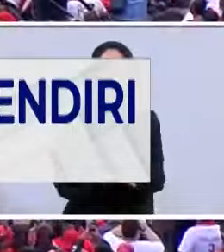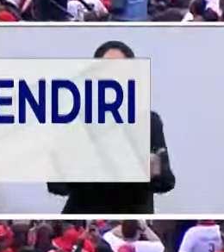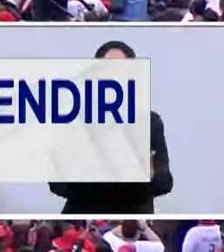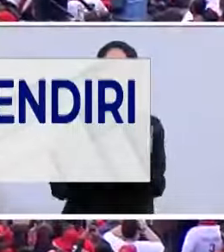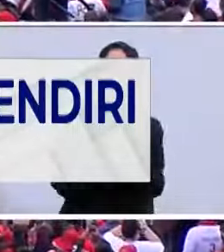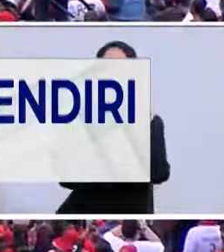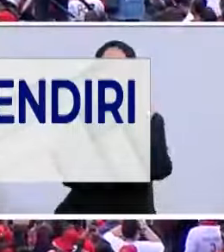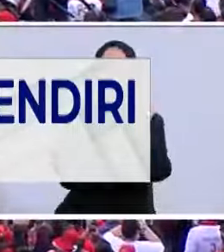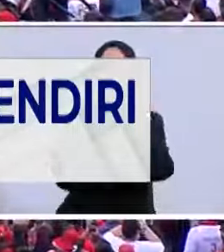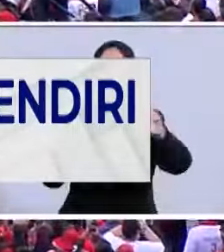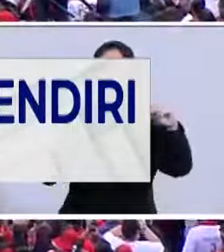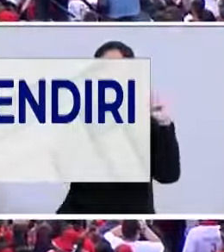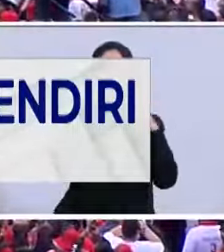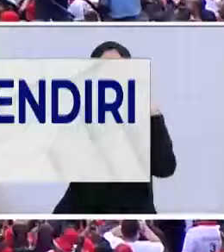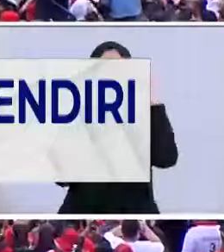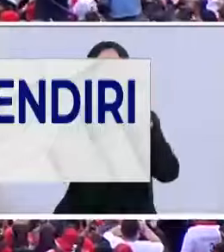berdemokrasi,